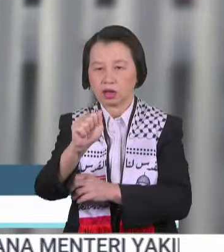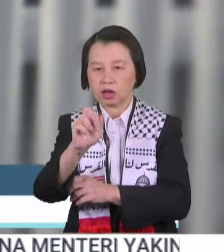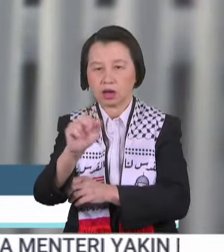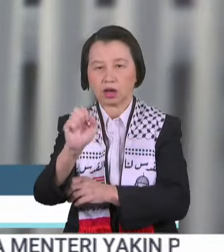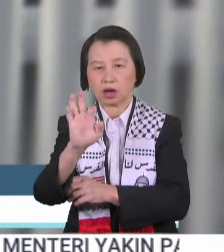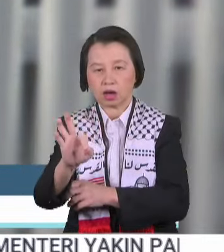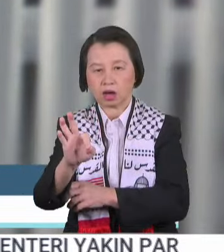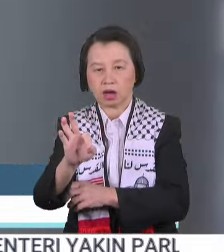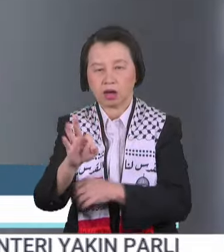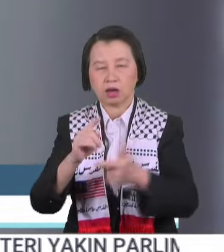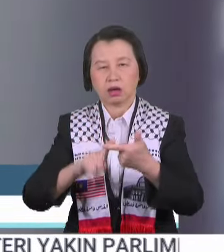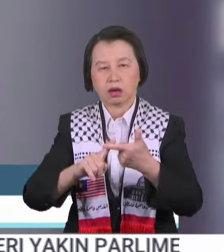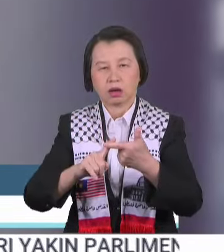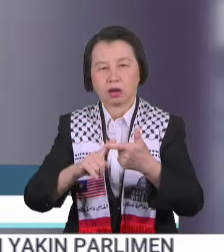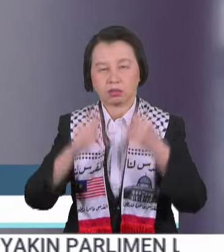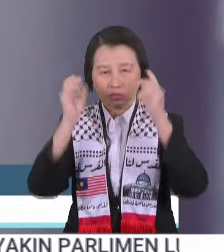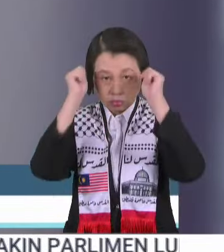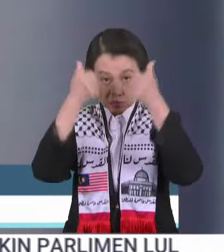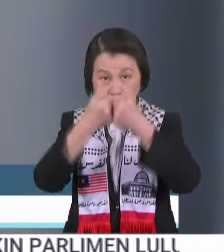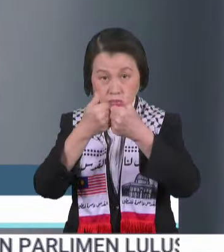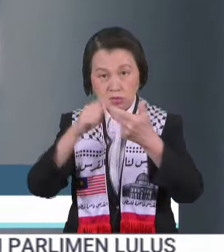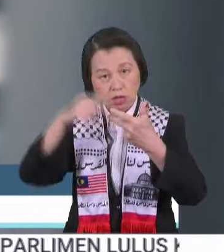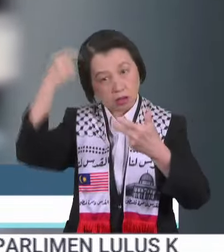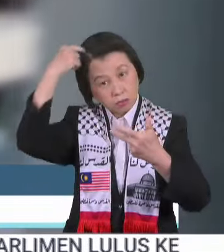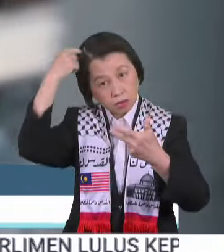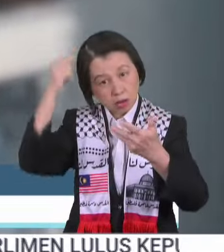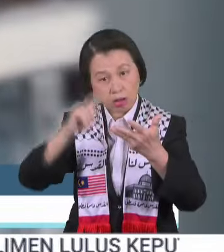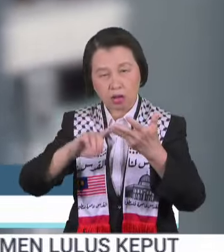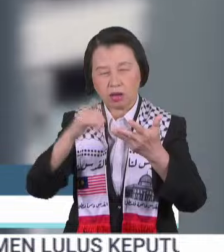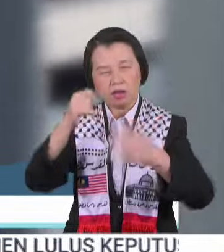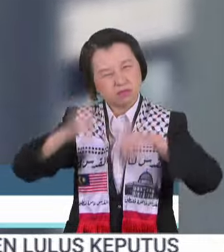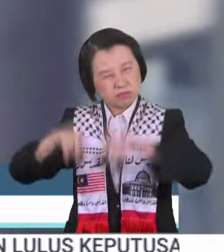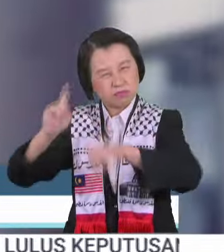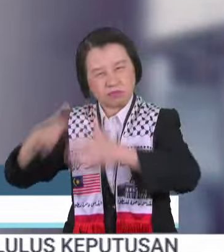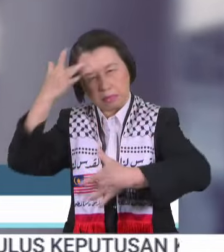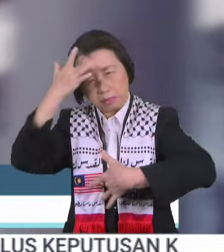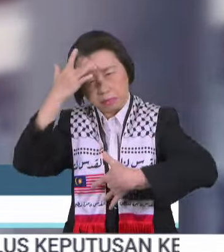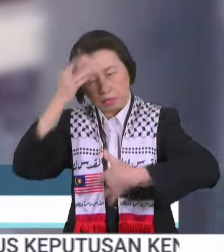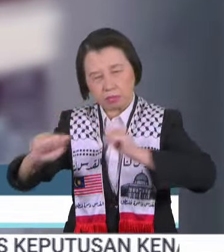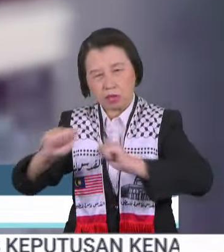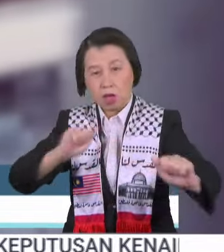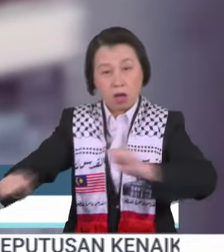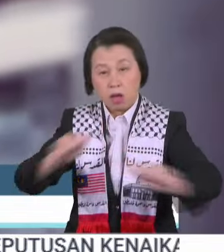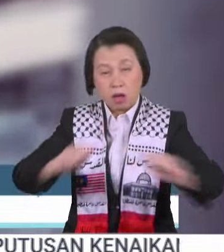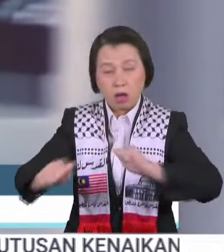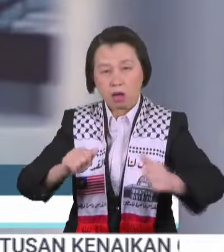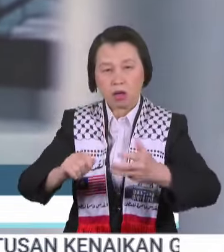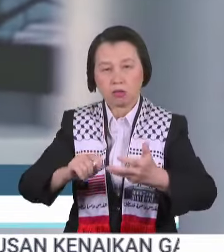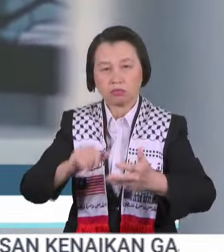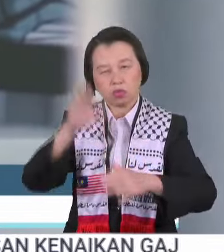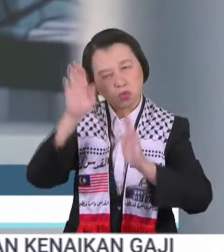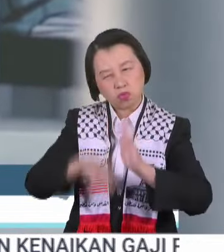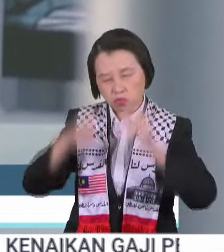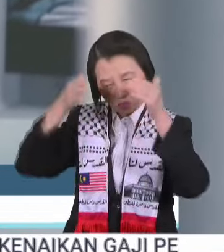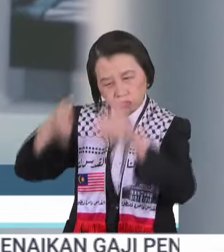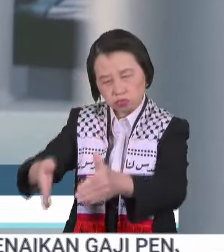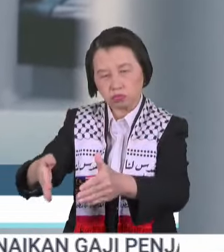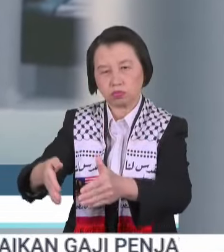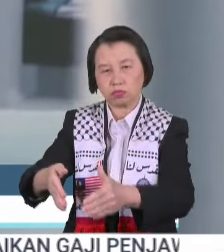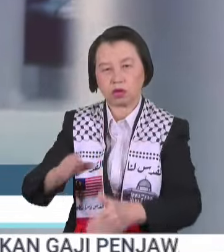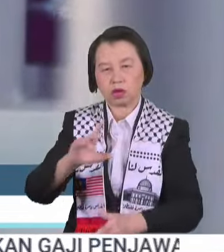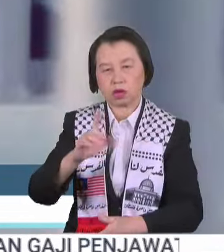iaitu autisma, sindrom Down, mental, palsi cerebrum, masalah hiperaktif, kekurangan tumpuan,